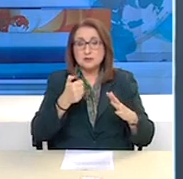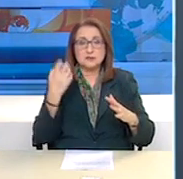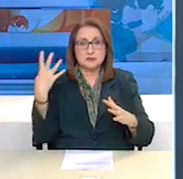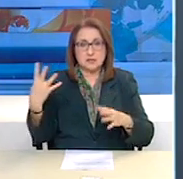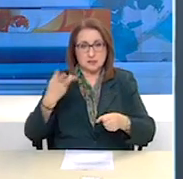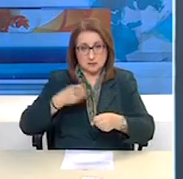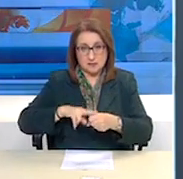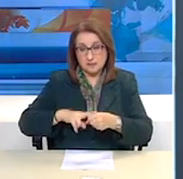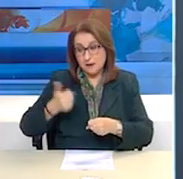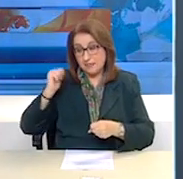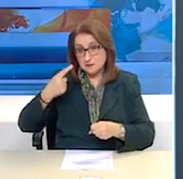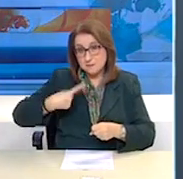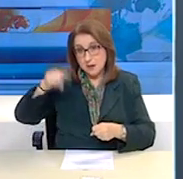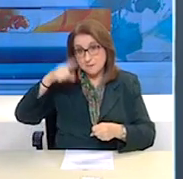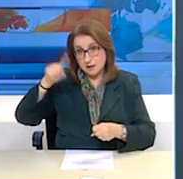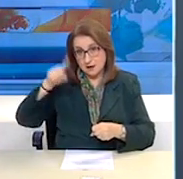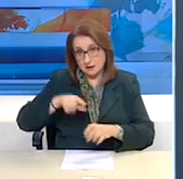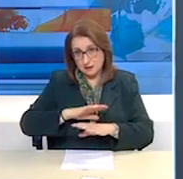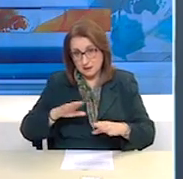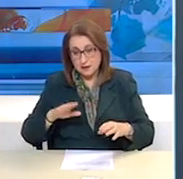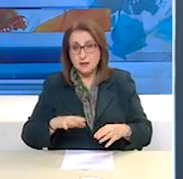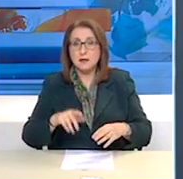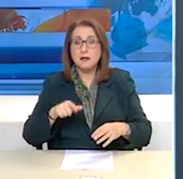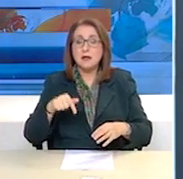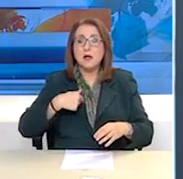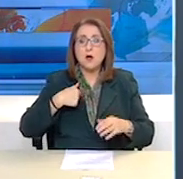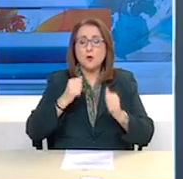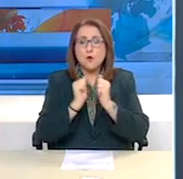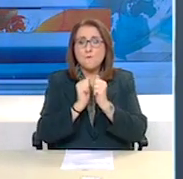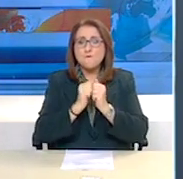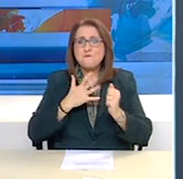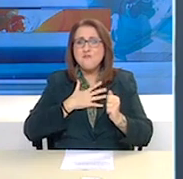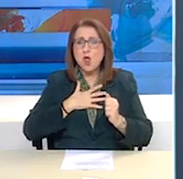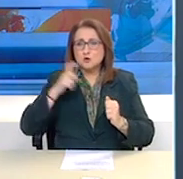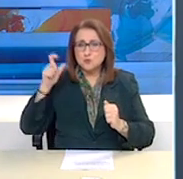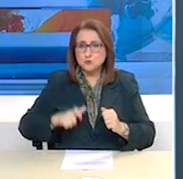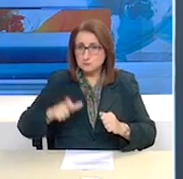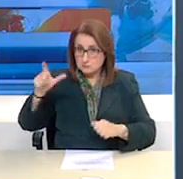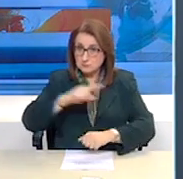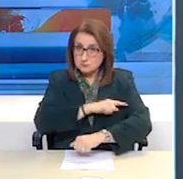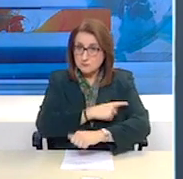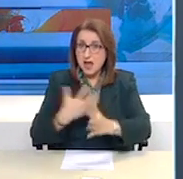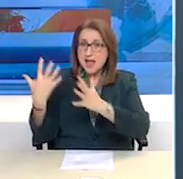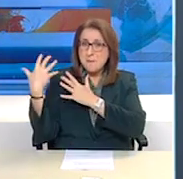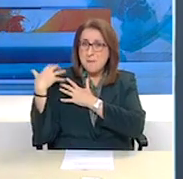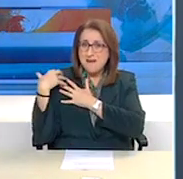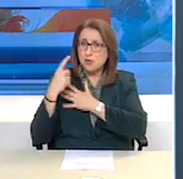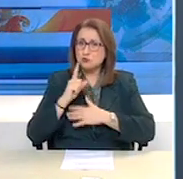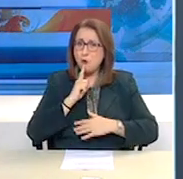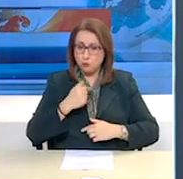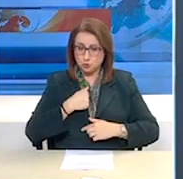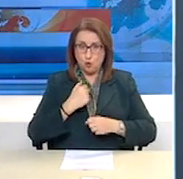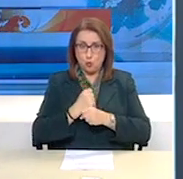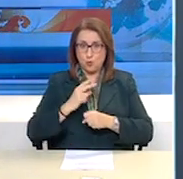ημέρα. Με τον επικεφαλής της επίγουσας απόκρισης και φίλο μου Φερνάντο Σιμώνα Νοσί. Του μίλησα σήμερα, τον